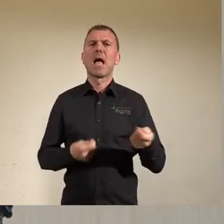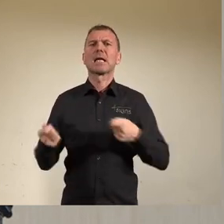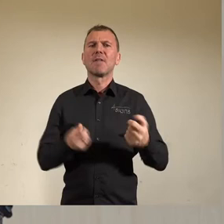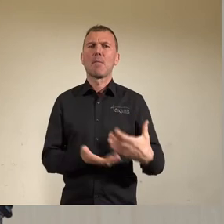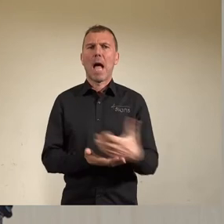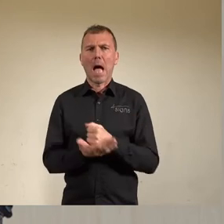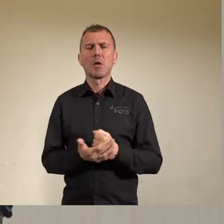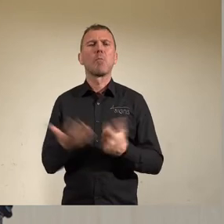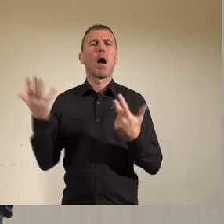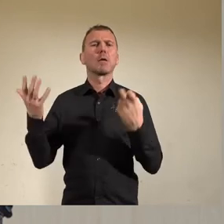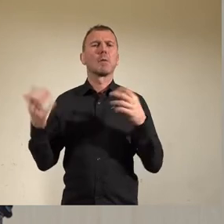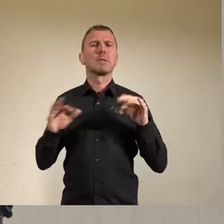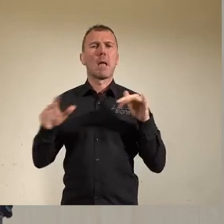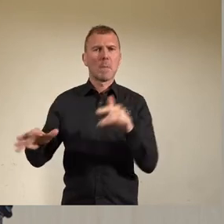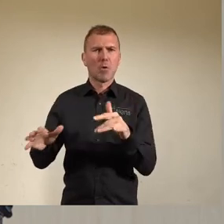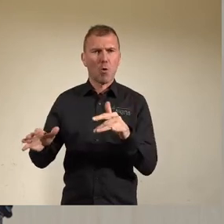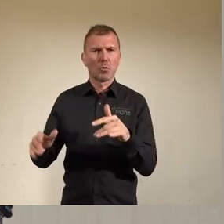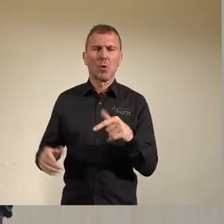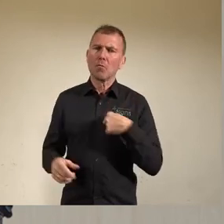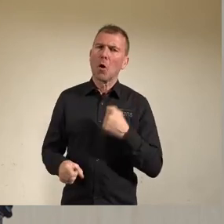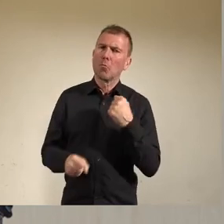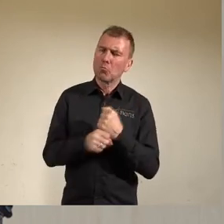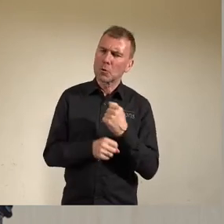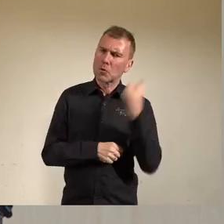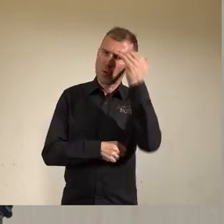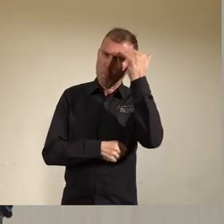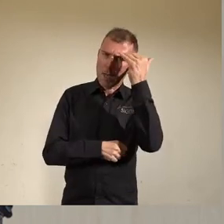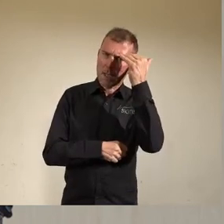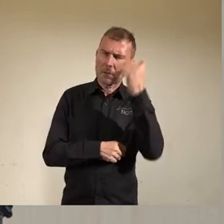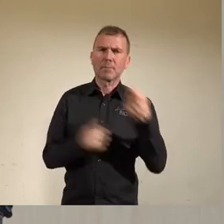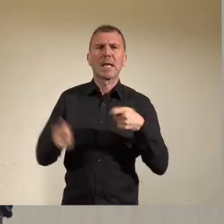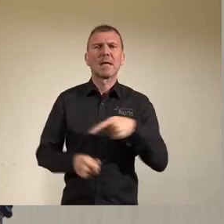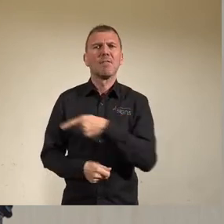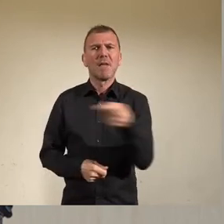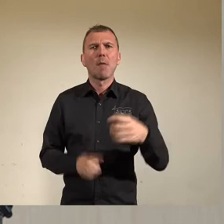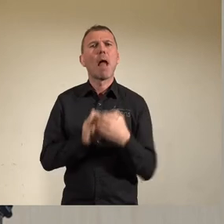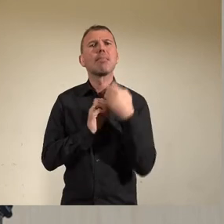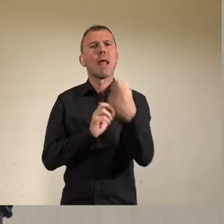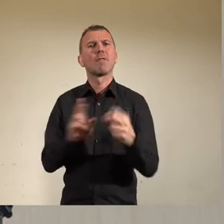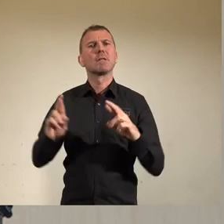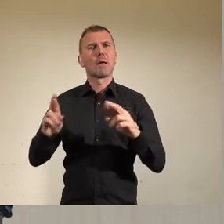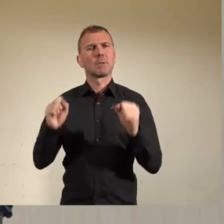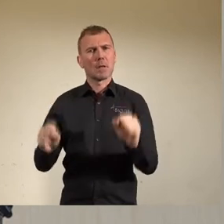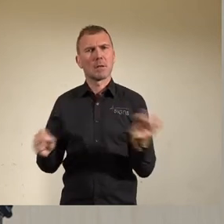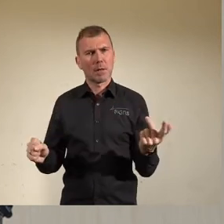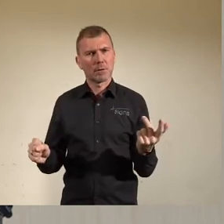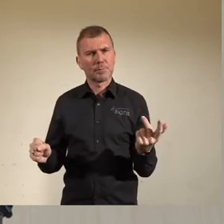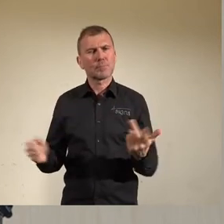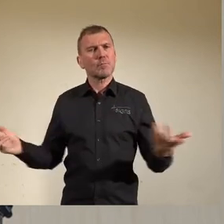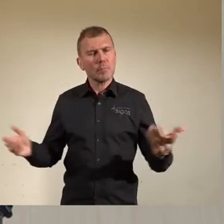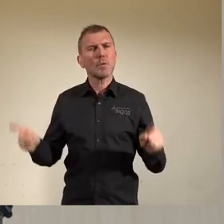bei 28 Millionen und weiter. Wir müssen darüber reden, wie wir das Gewerbe langfristig sichern können, also eine